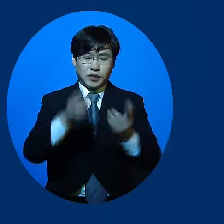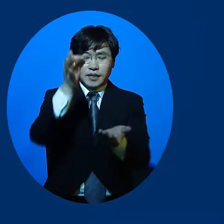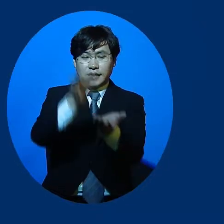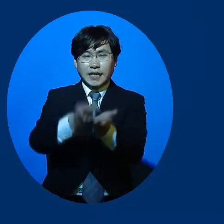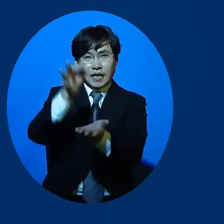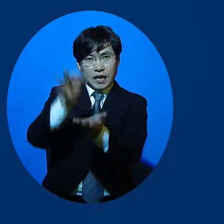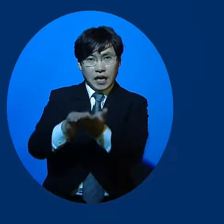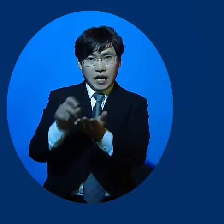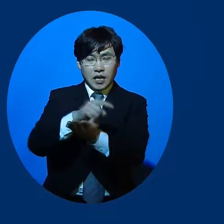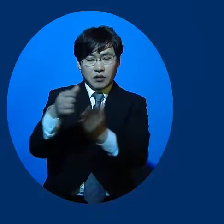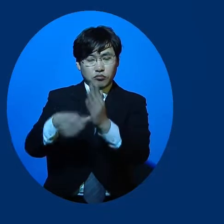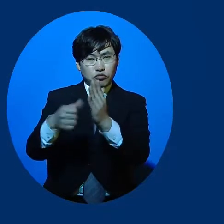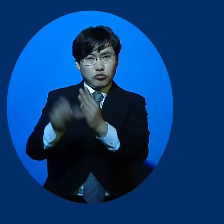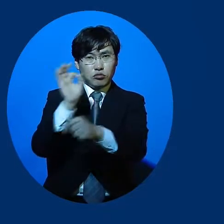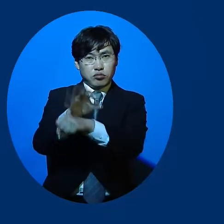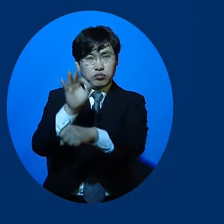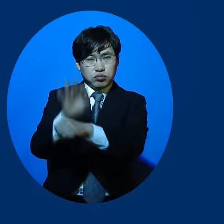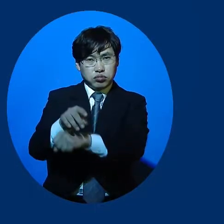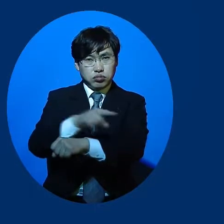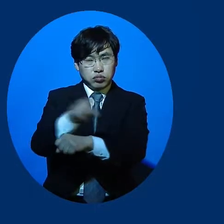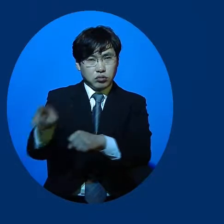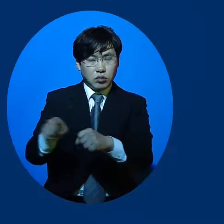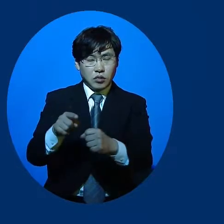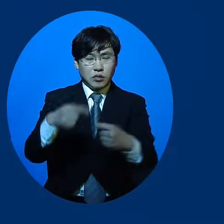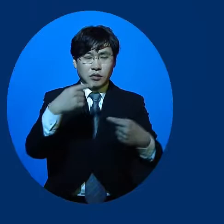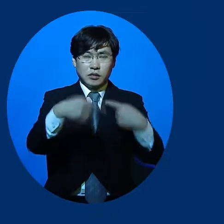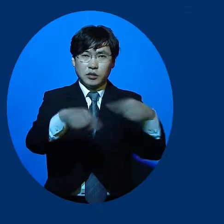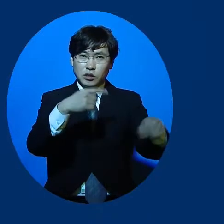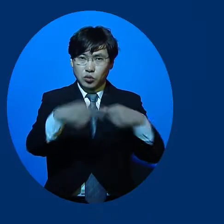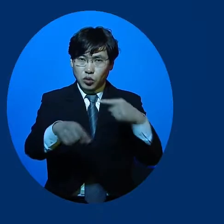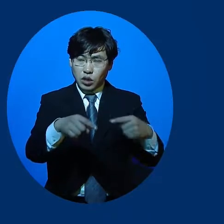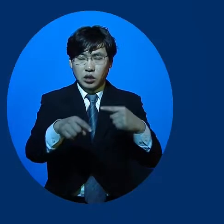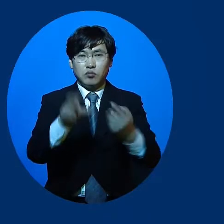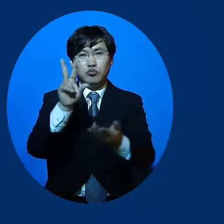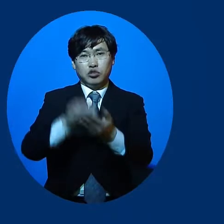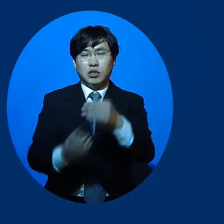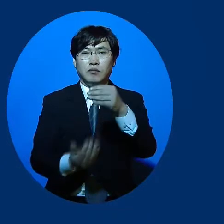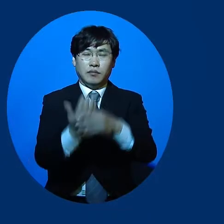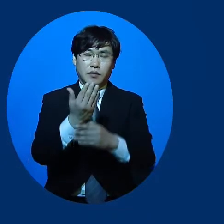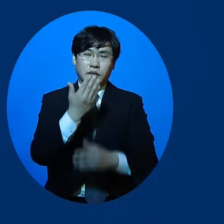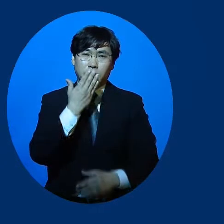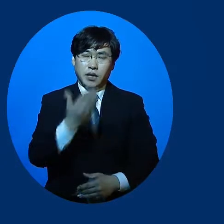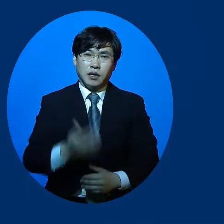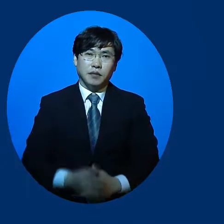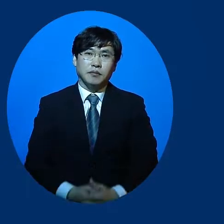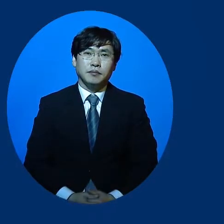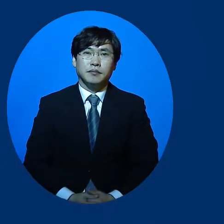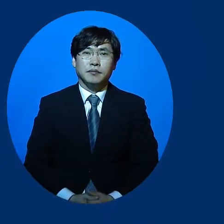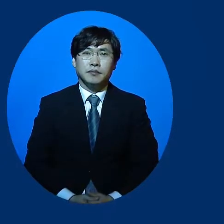저가 용품을 사용하는 종목 위주로 지도하는 또 다른 문제가 이렇게 발생을 하고 있습니다.